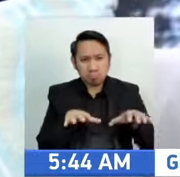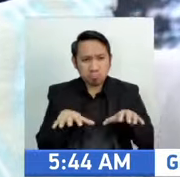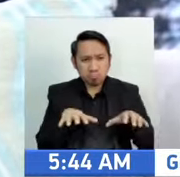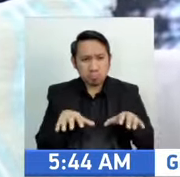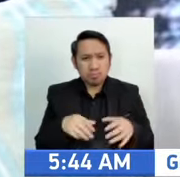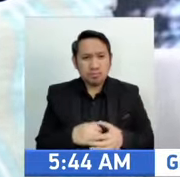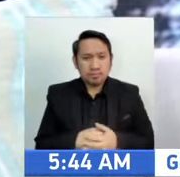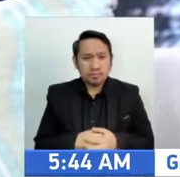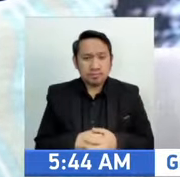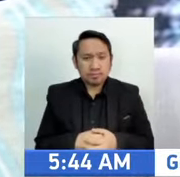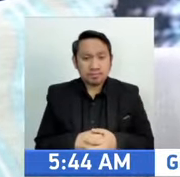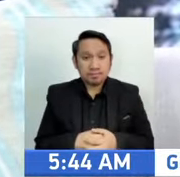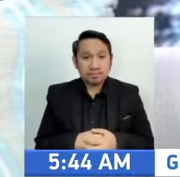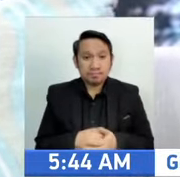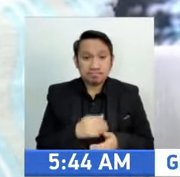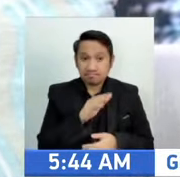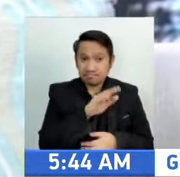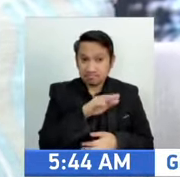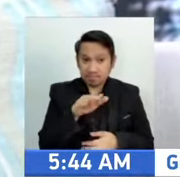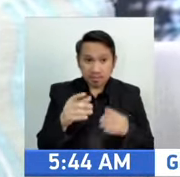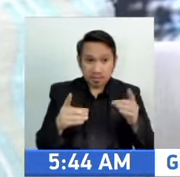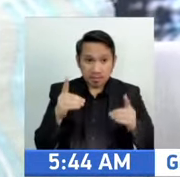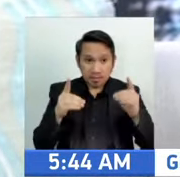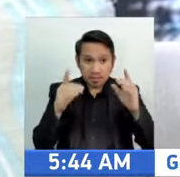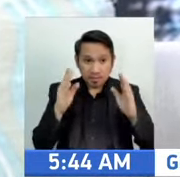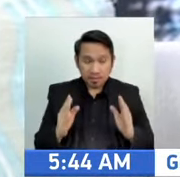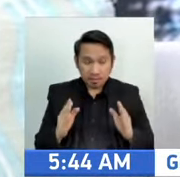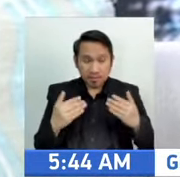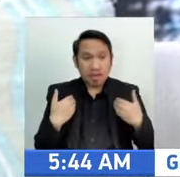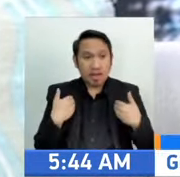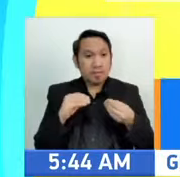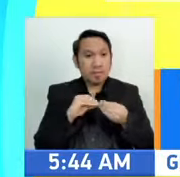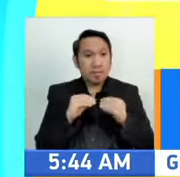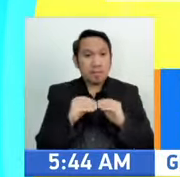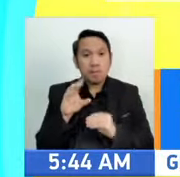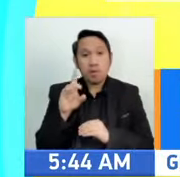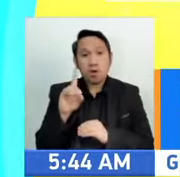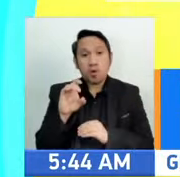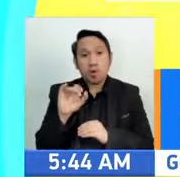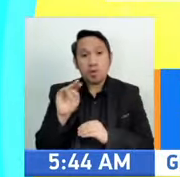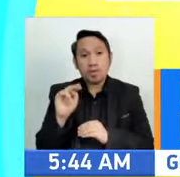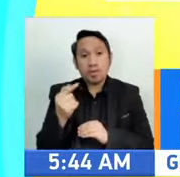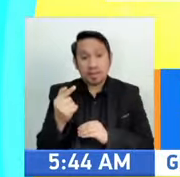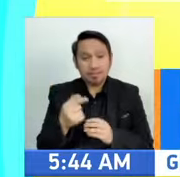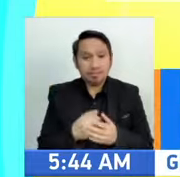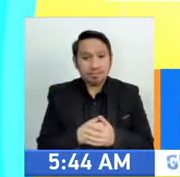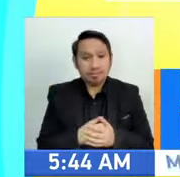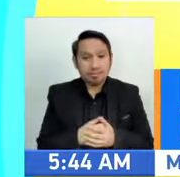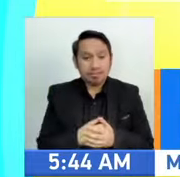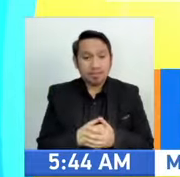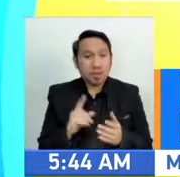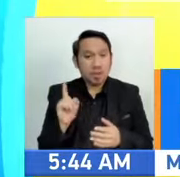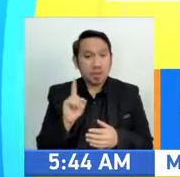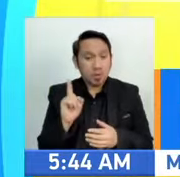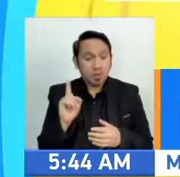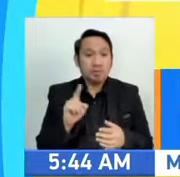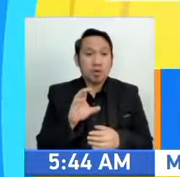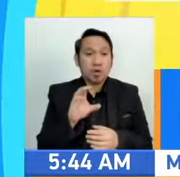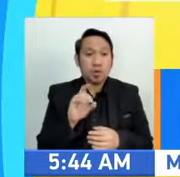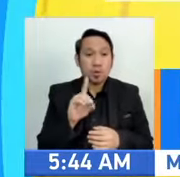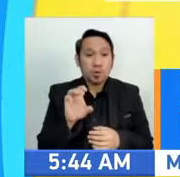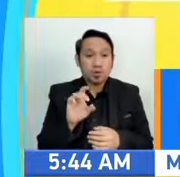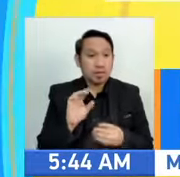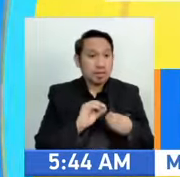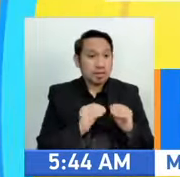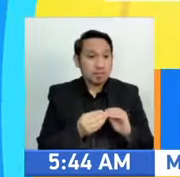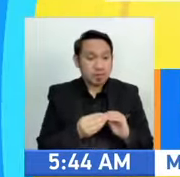Paalala sa mga motorista, balik number coding na po tayo ngayon, ha? Huwebes ay sa MMDA, sakop ng number coding scheme. Ngayong araw, mga sakyan, nagtatapos